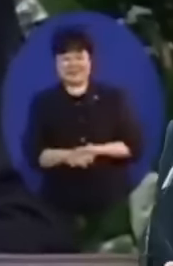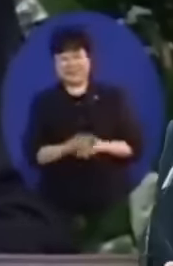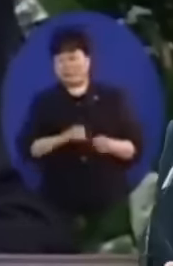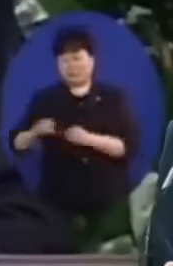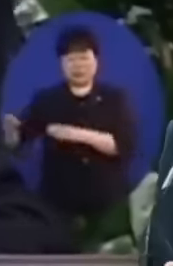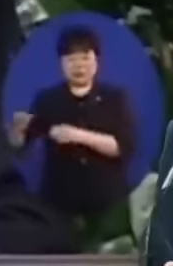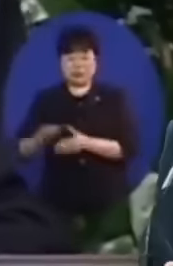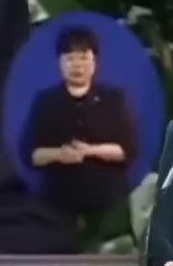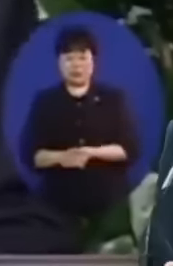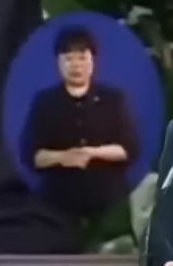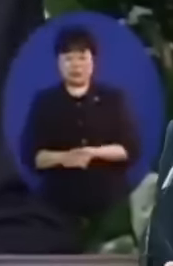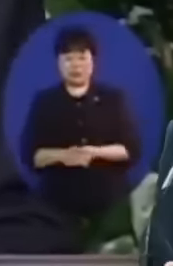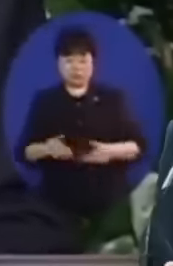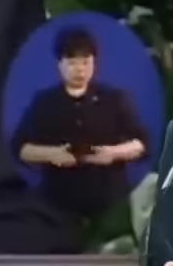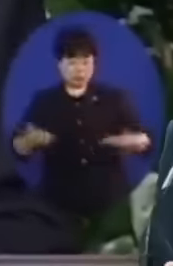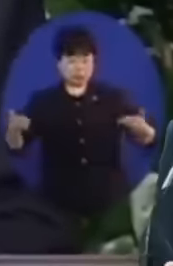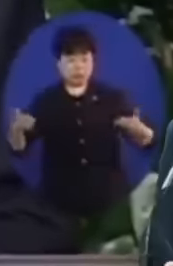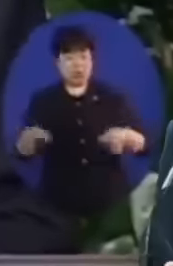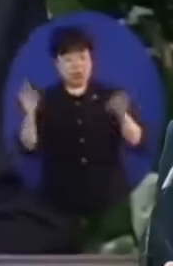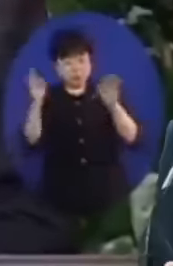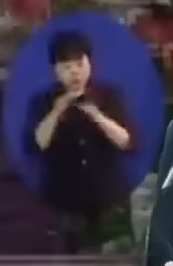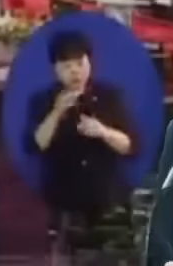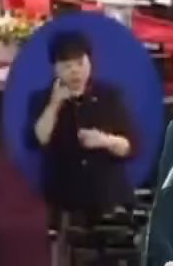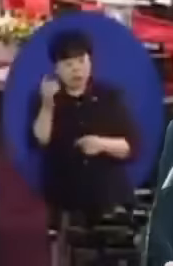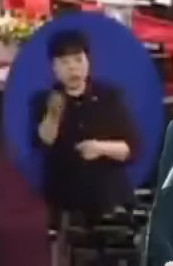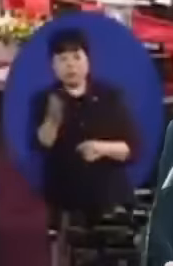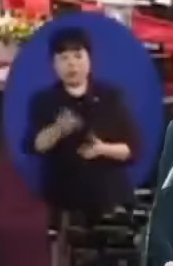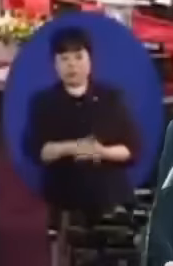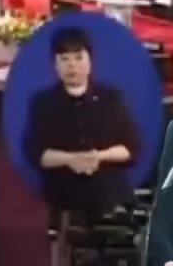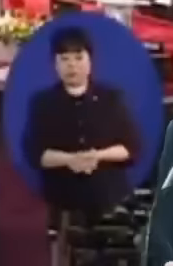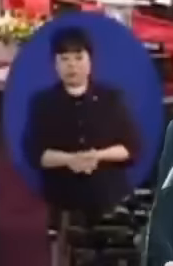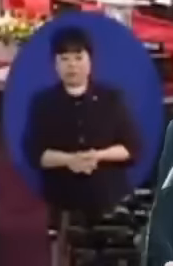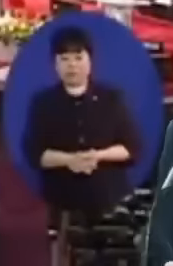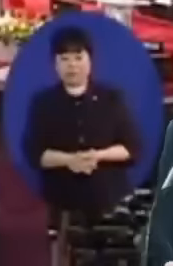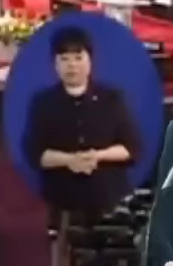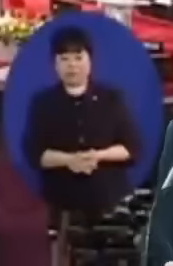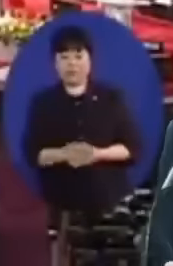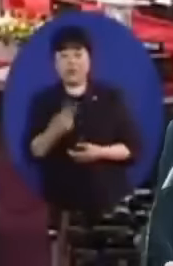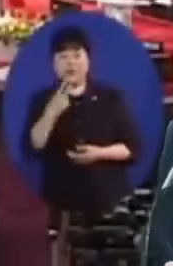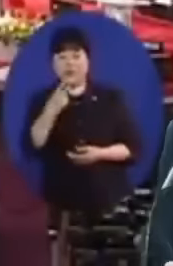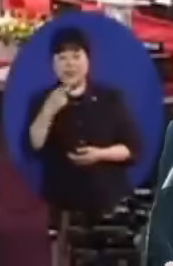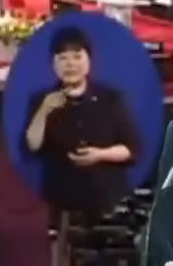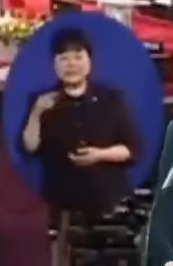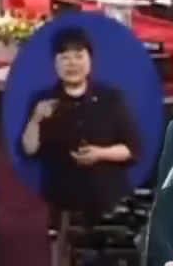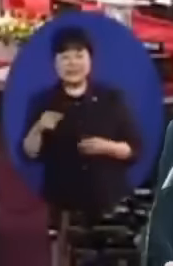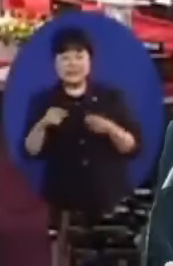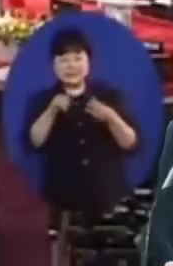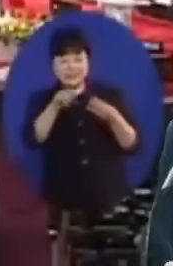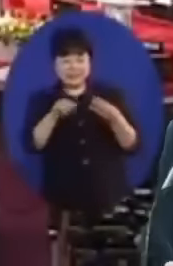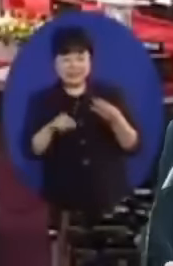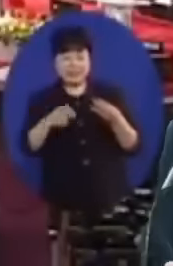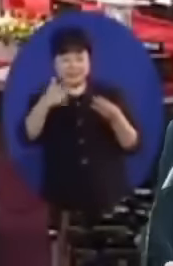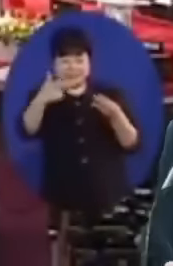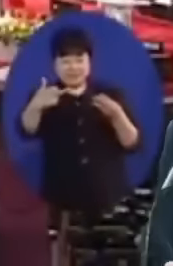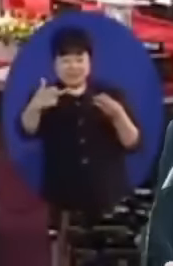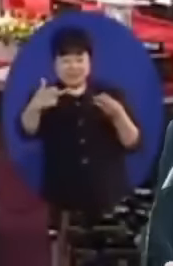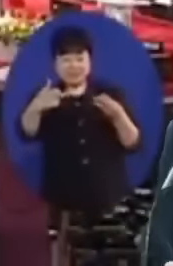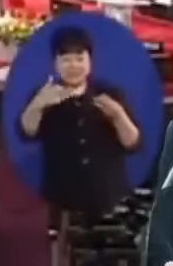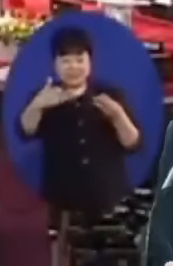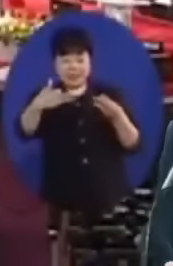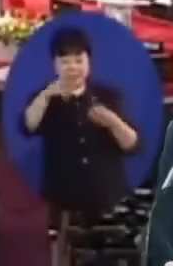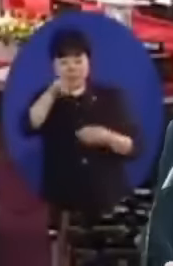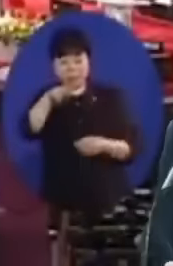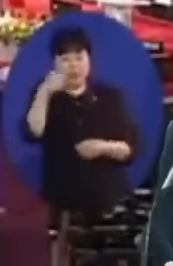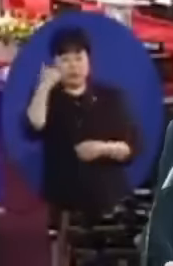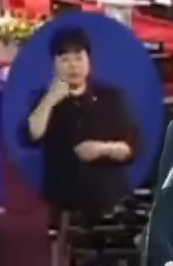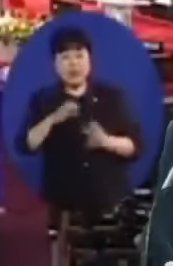내버리고 쓸데없이 없어지는 것은 하나도 없는 것입니다. 요한 1서 3장 17절로 18절에